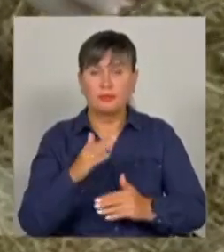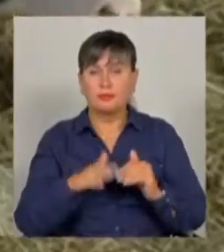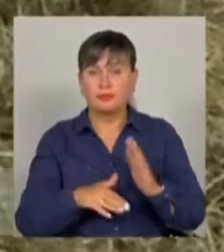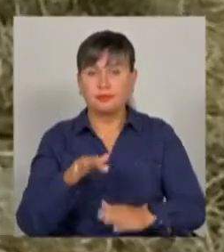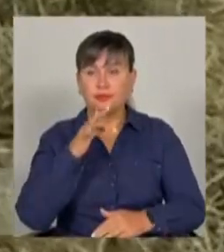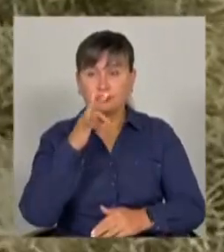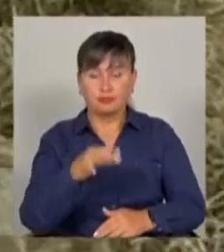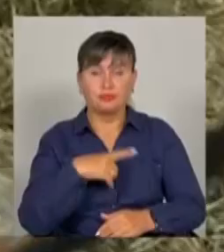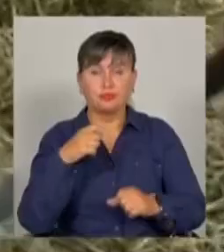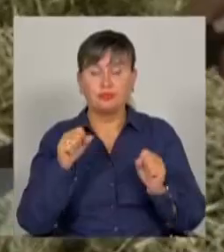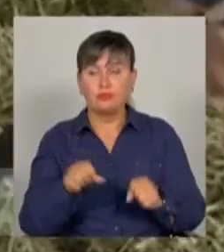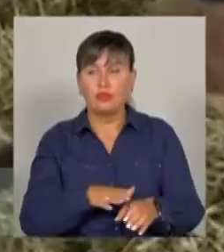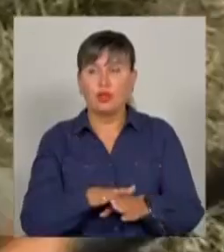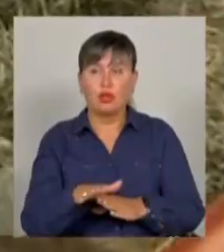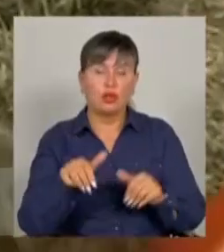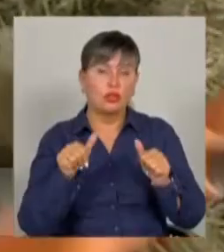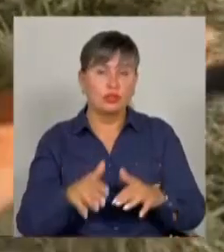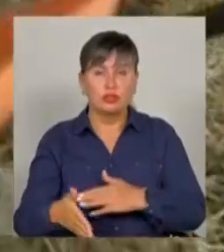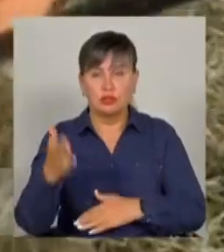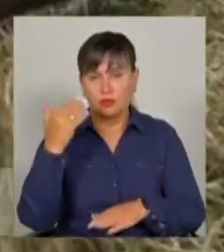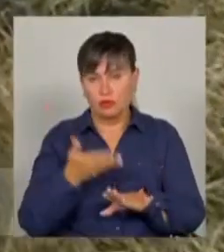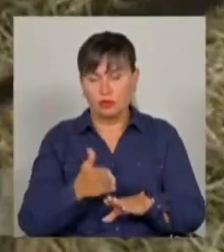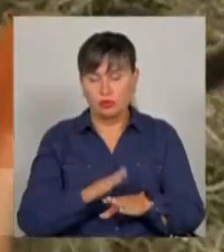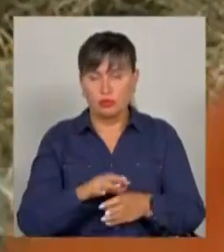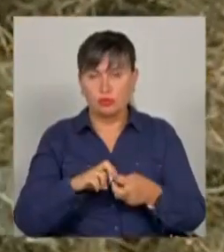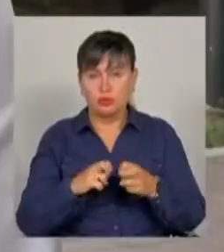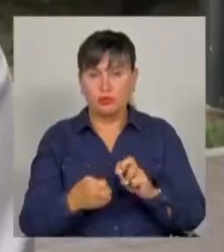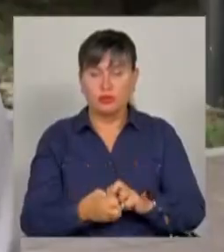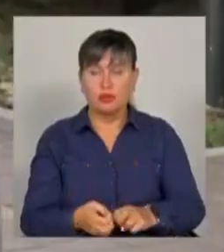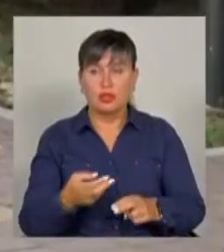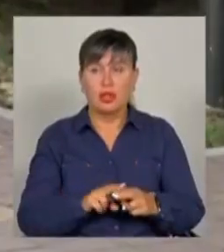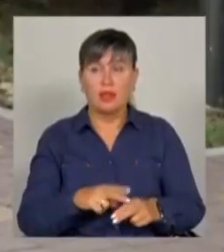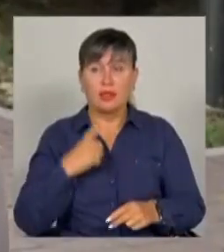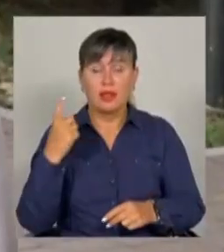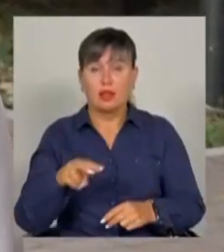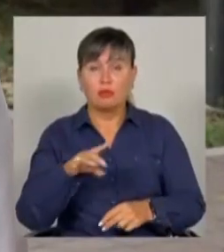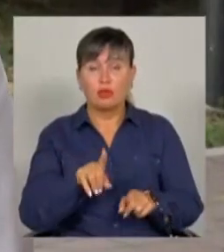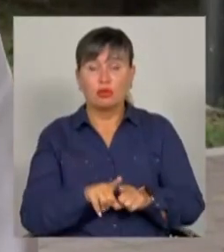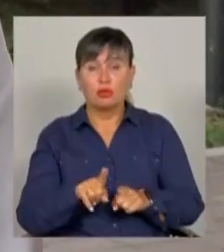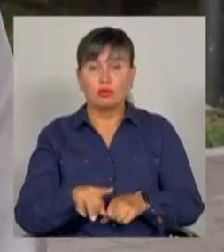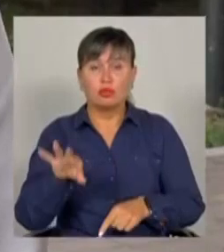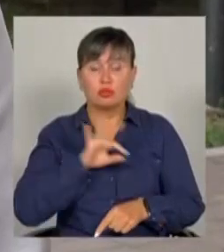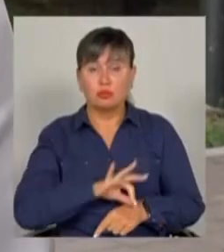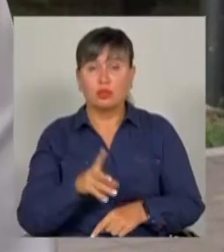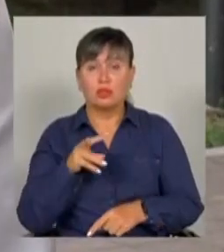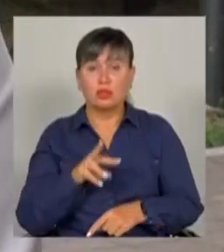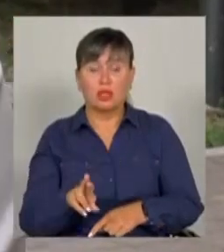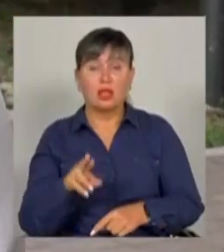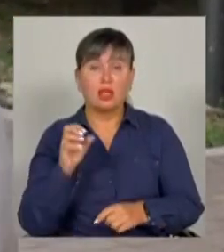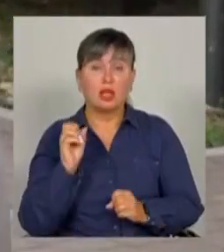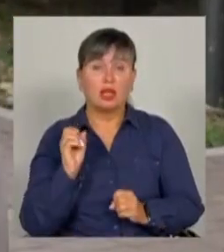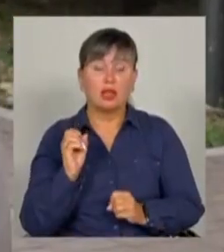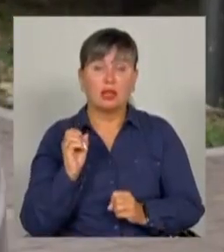подчеркивают ученые, способно полностью решить давно наболевшую проблему. Это же хозяйство мы тоже используем для, как база